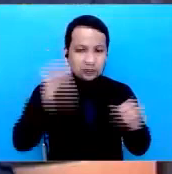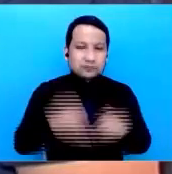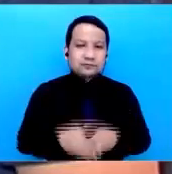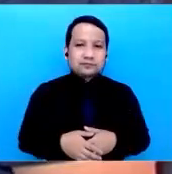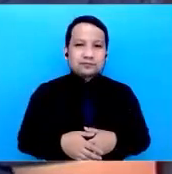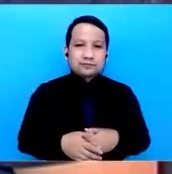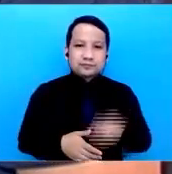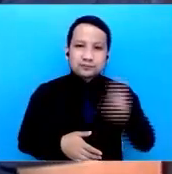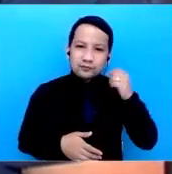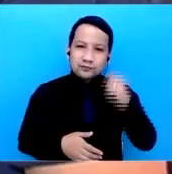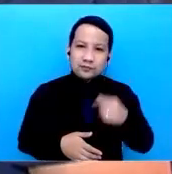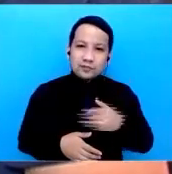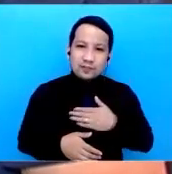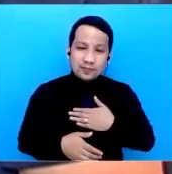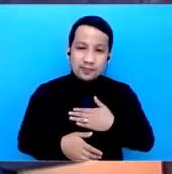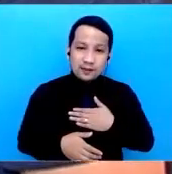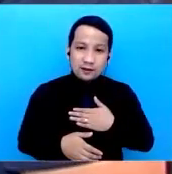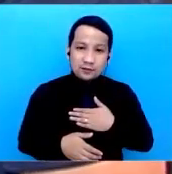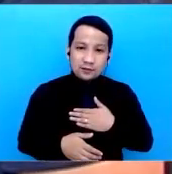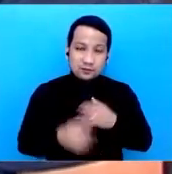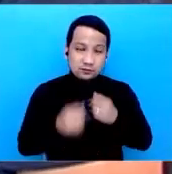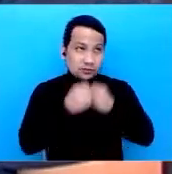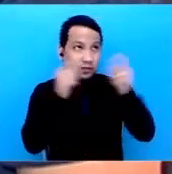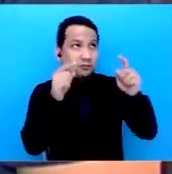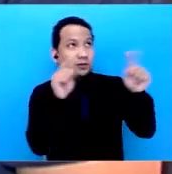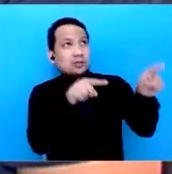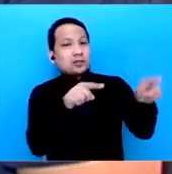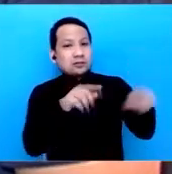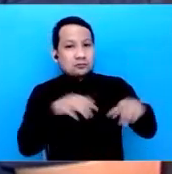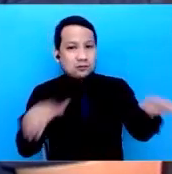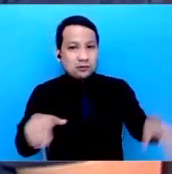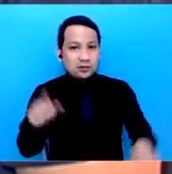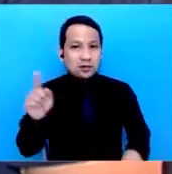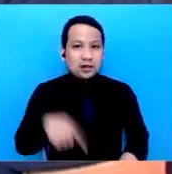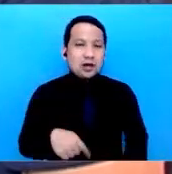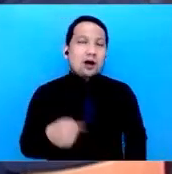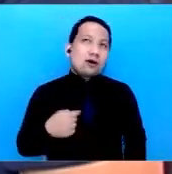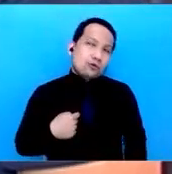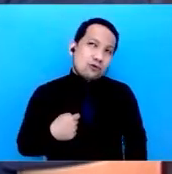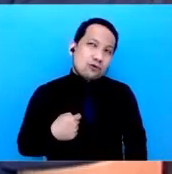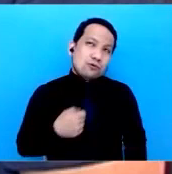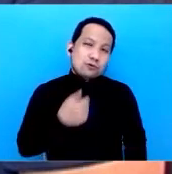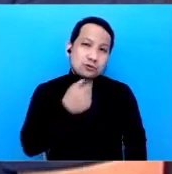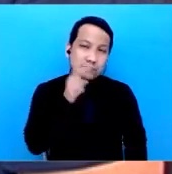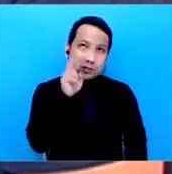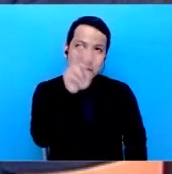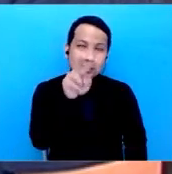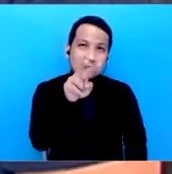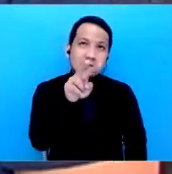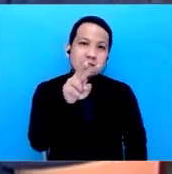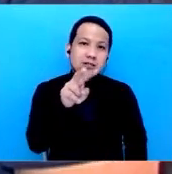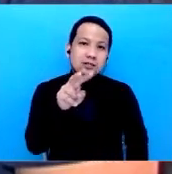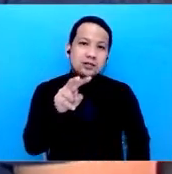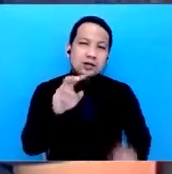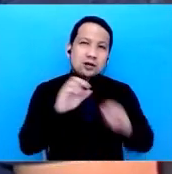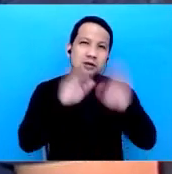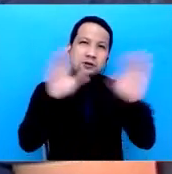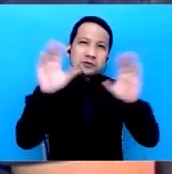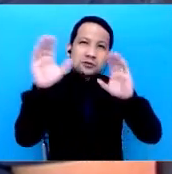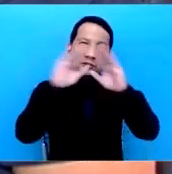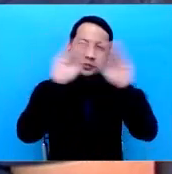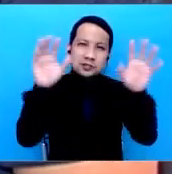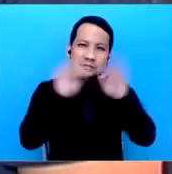bata na makakita ng magaganda. So, nung una nilang makita yung Christmas lights, hindi ko